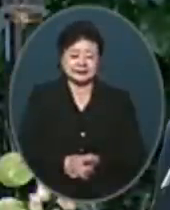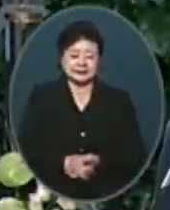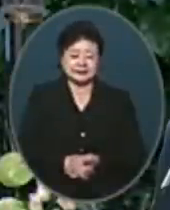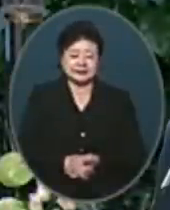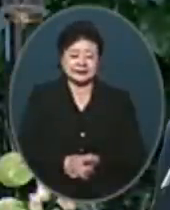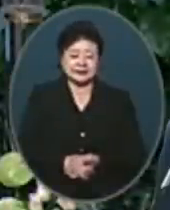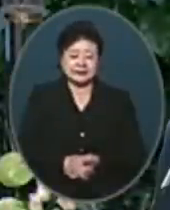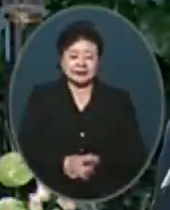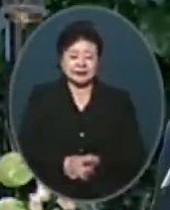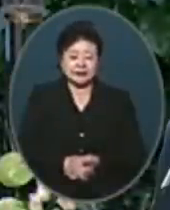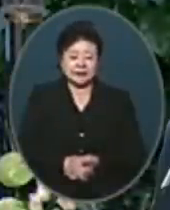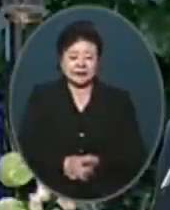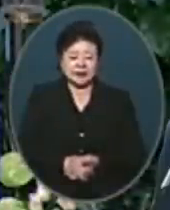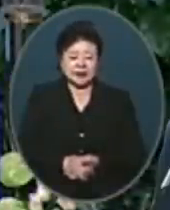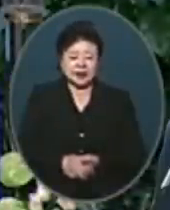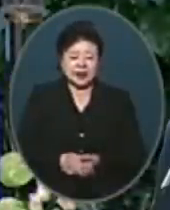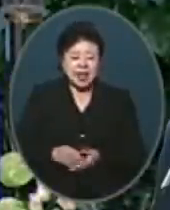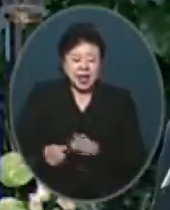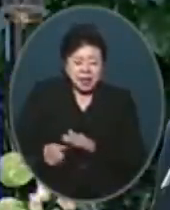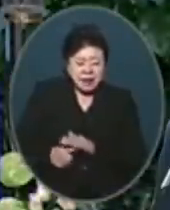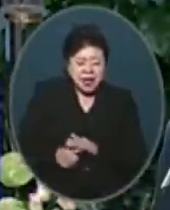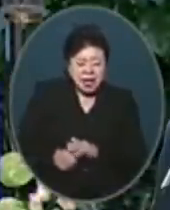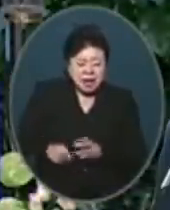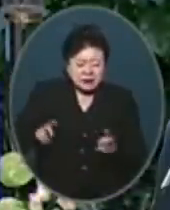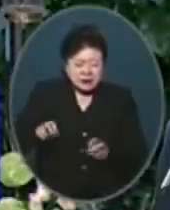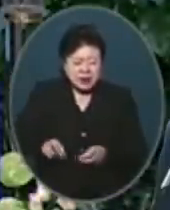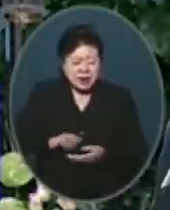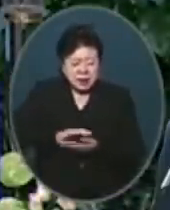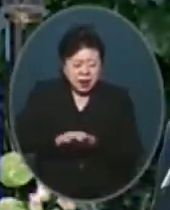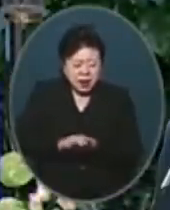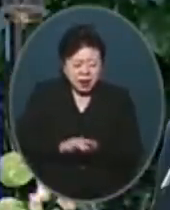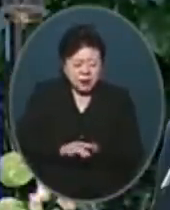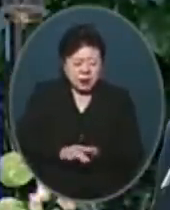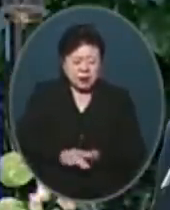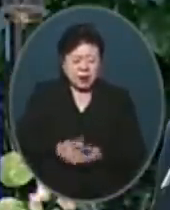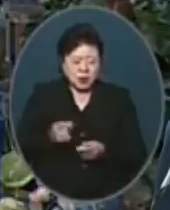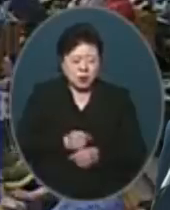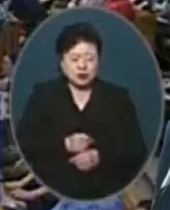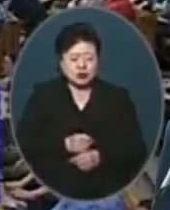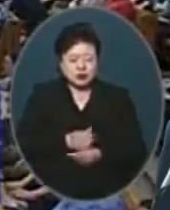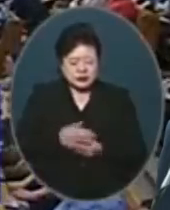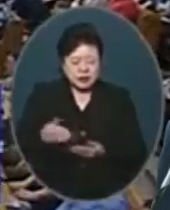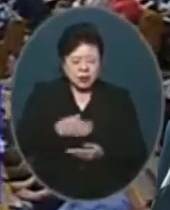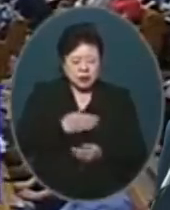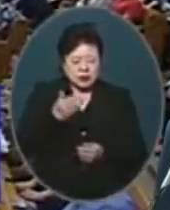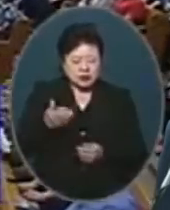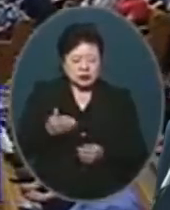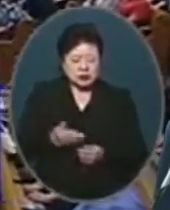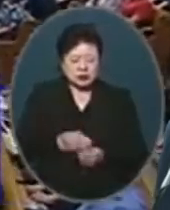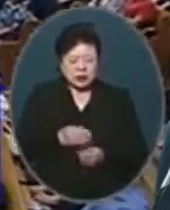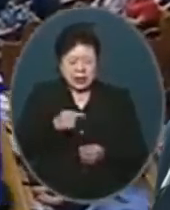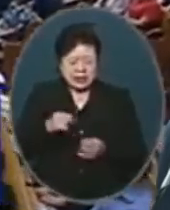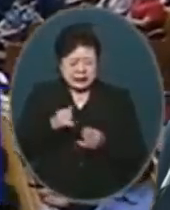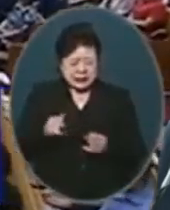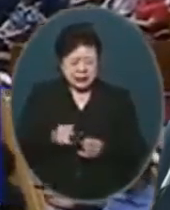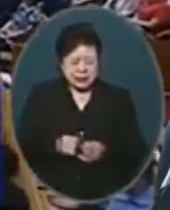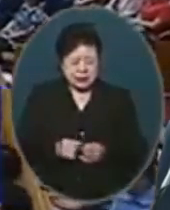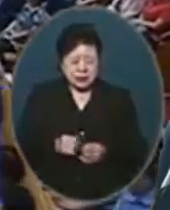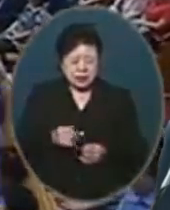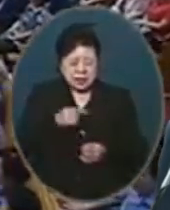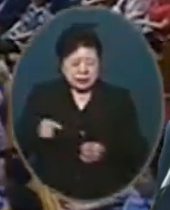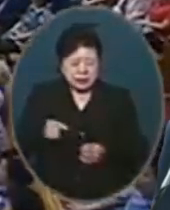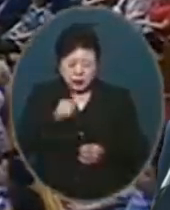내가 너희에게 뱀과 증가를 밟으며 원수의 모든 능력을 제어할 권세를 주었으니 너희를 해할 자가 결코 없으리라.